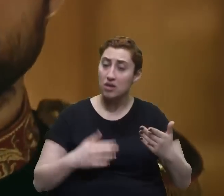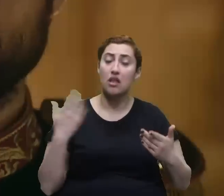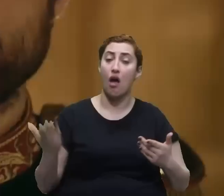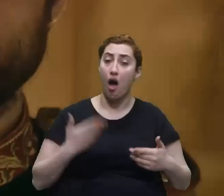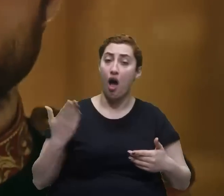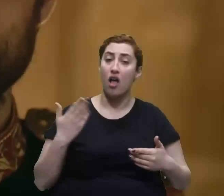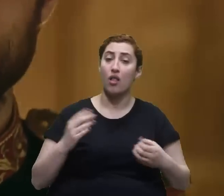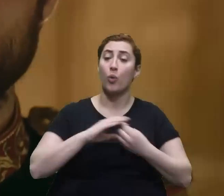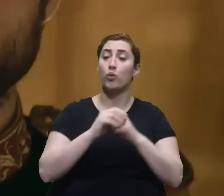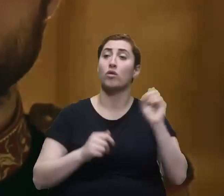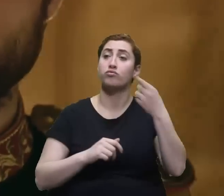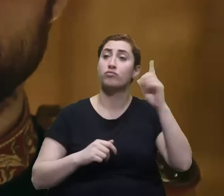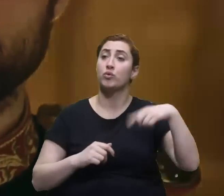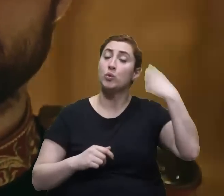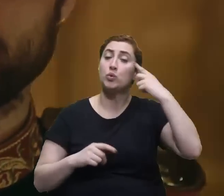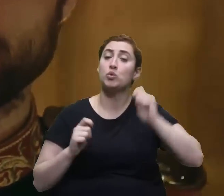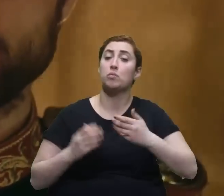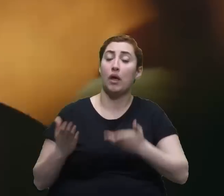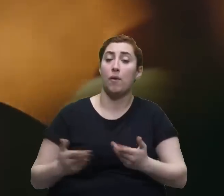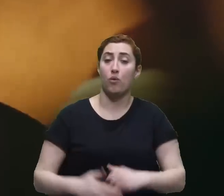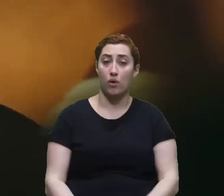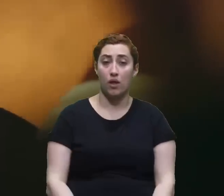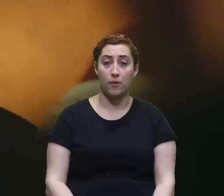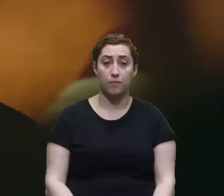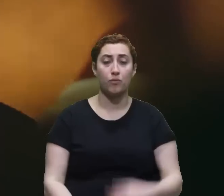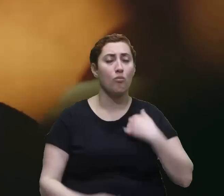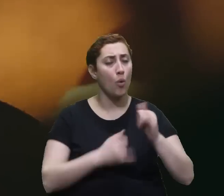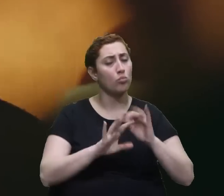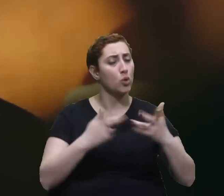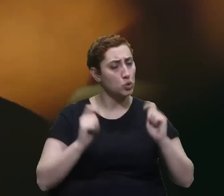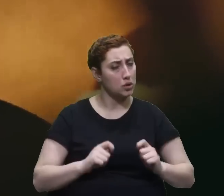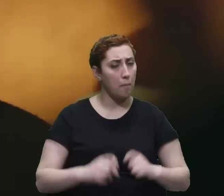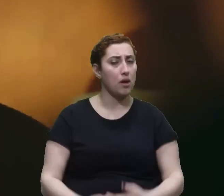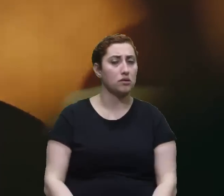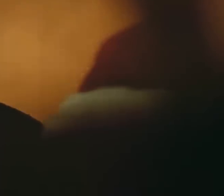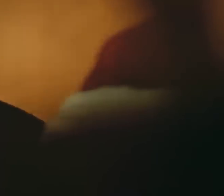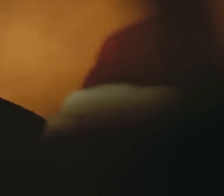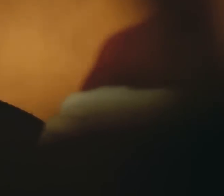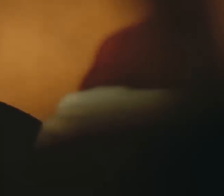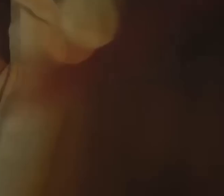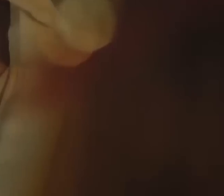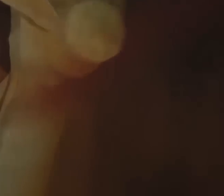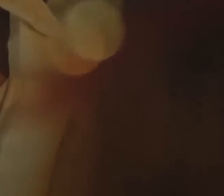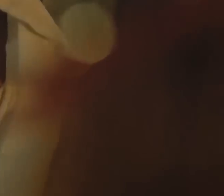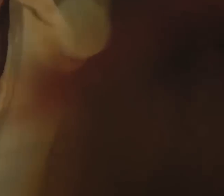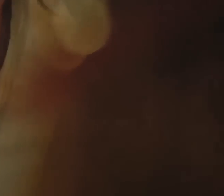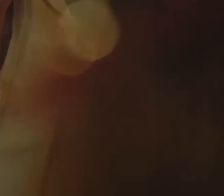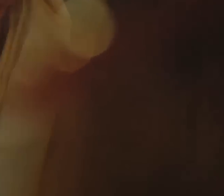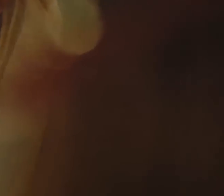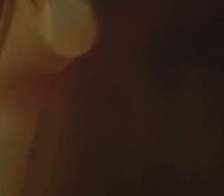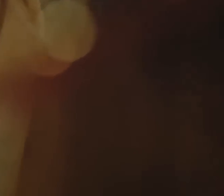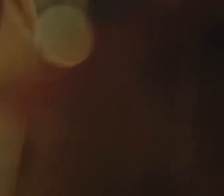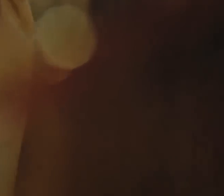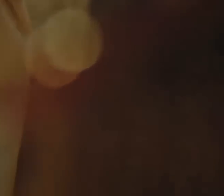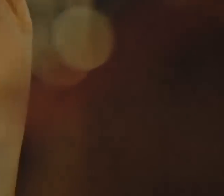hala cihanı yönetme telaşındalar. Bozarız oyunlarını. Üçü de masanın arkasında ayaktalar.